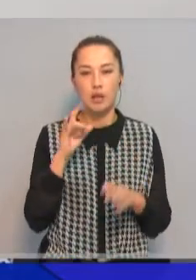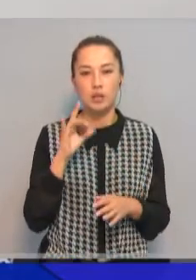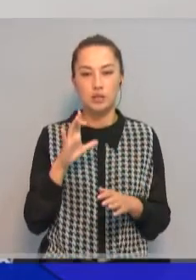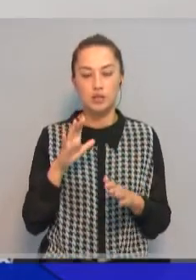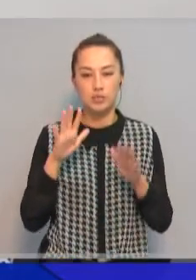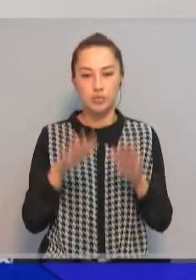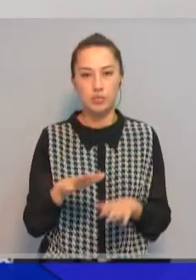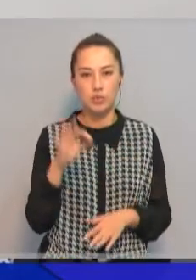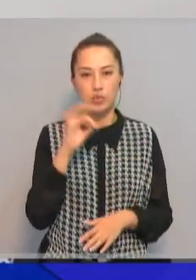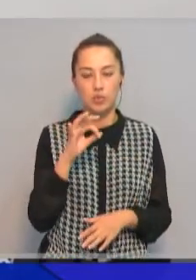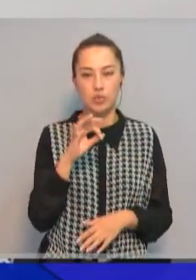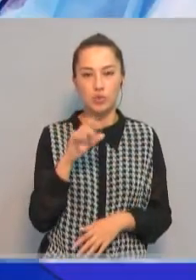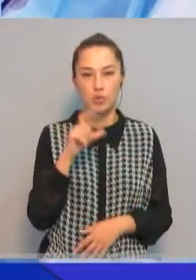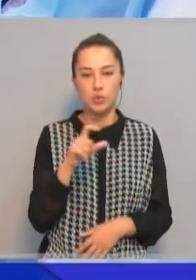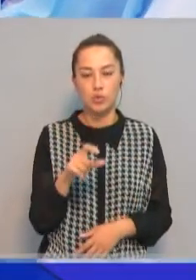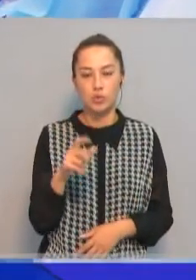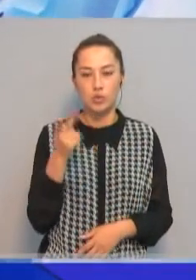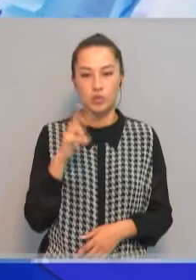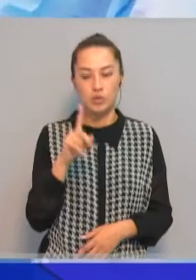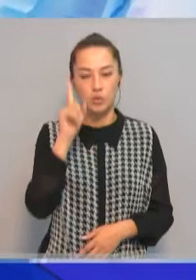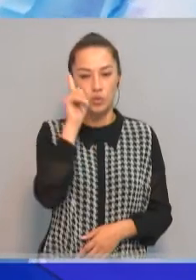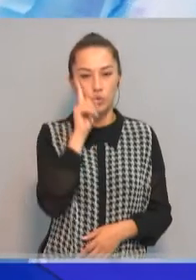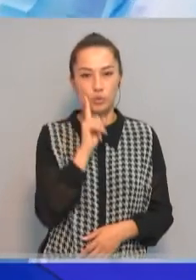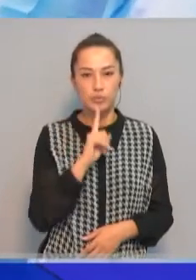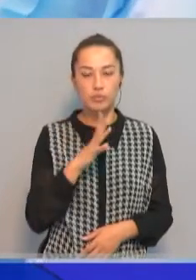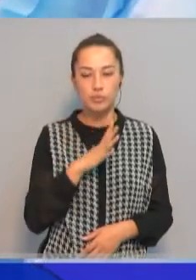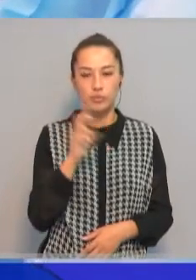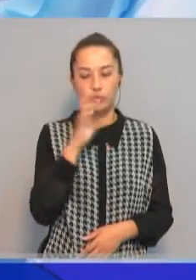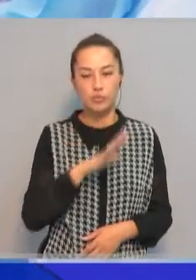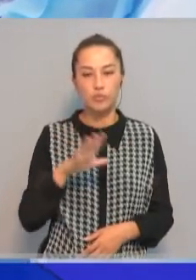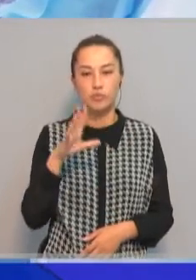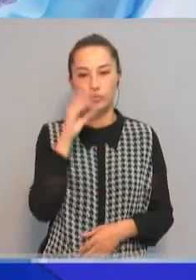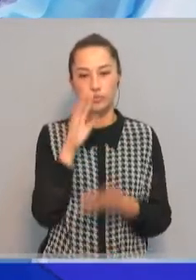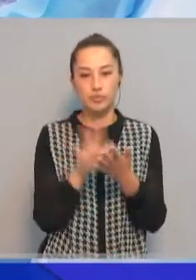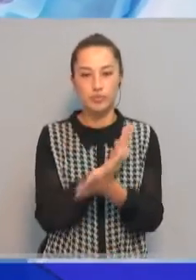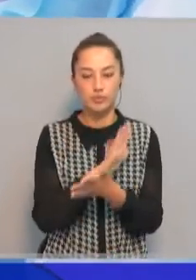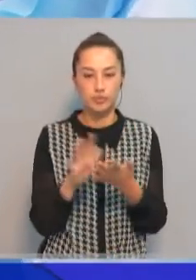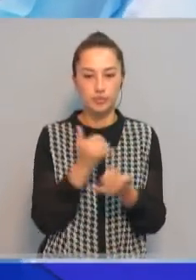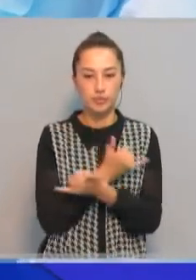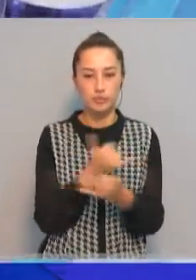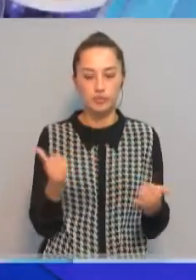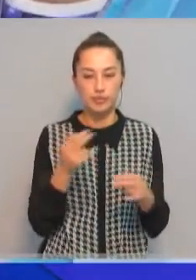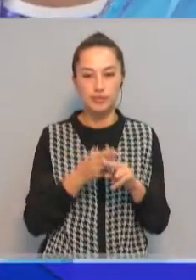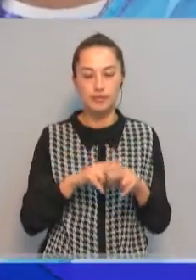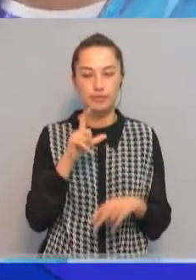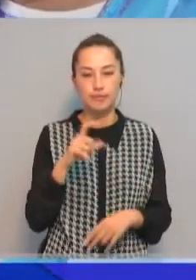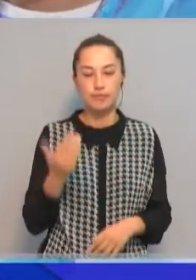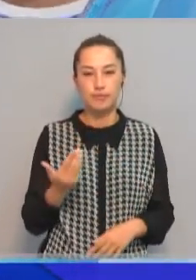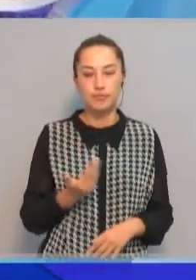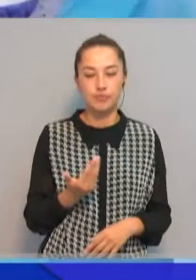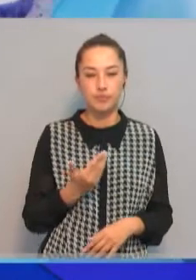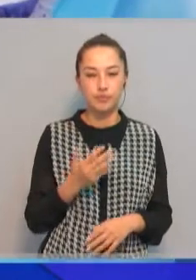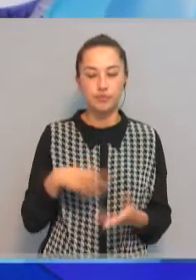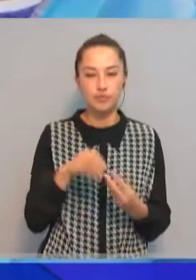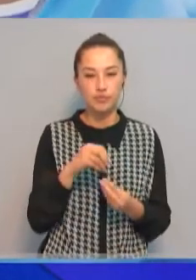қала маңындағы елді мекен тұрғындарына тіпті еліміздің кез келген азаматына тегін қызмет көрсетіледі. Мұнда науқастарды тасымалдау қызметі